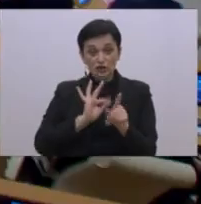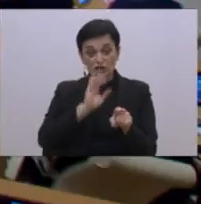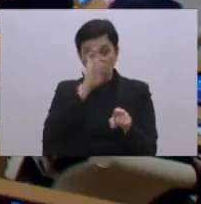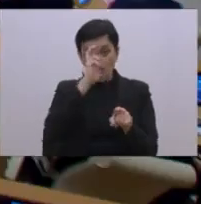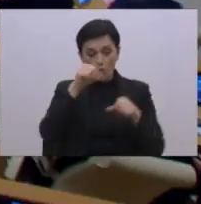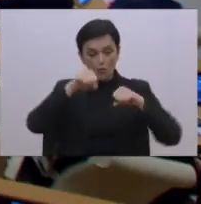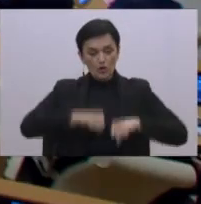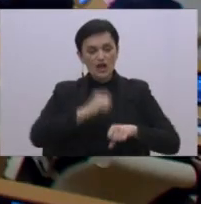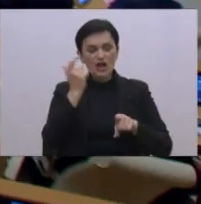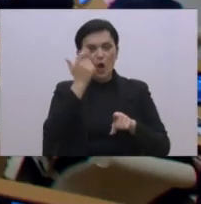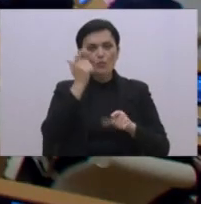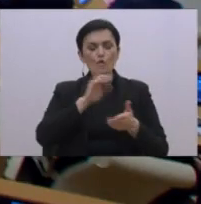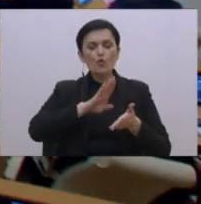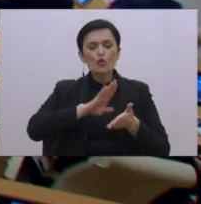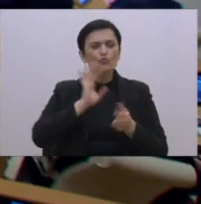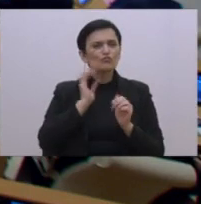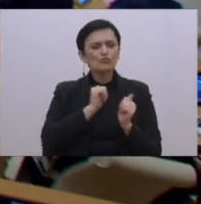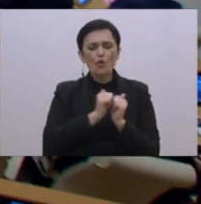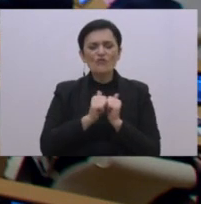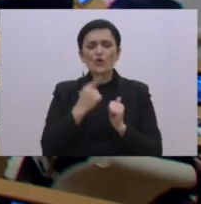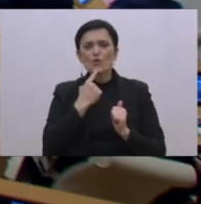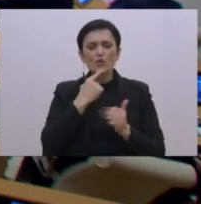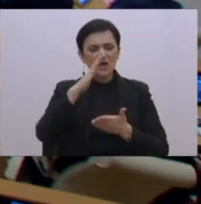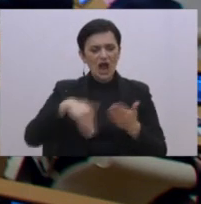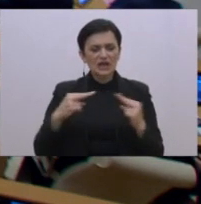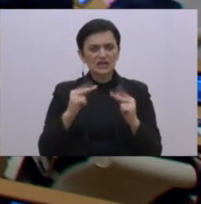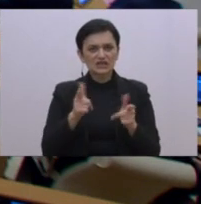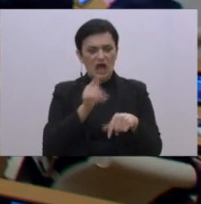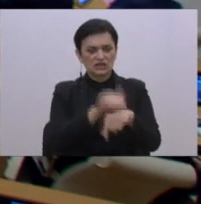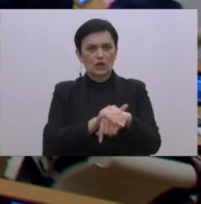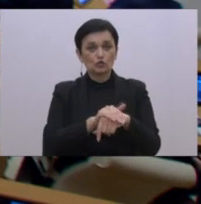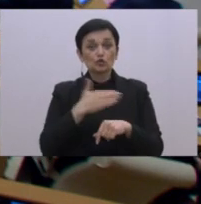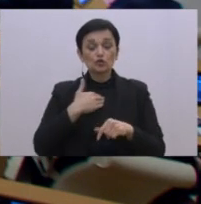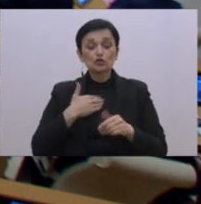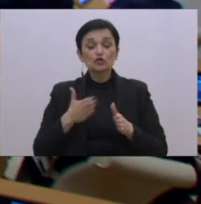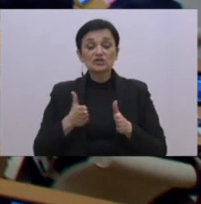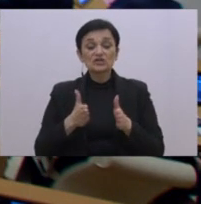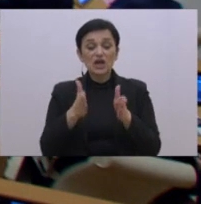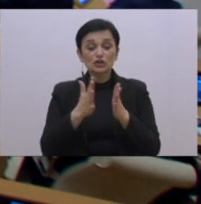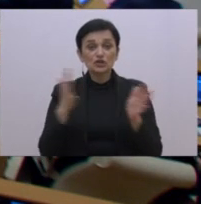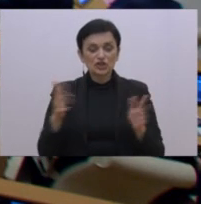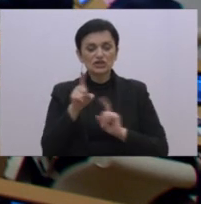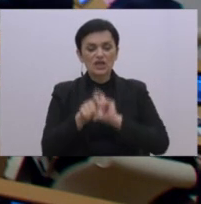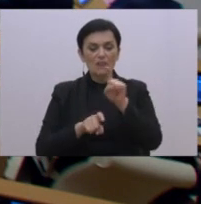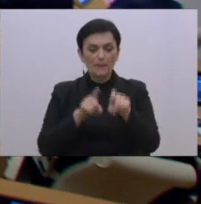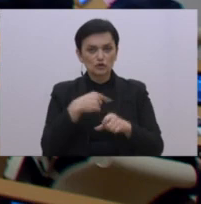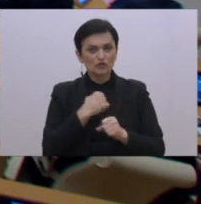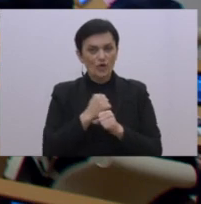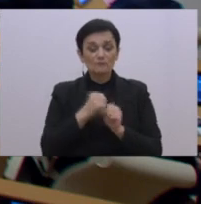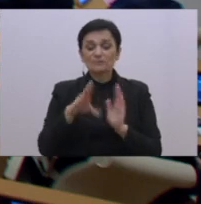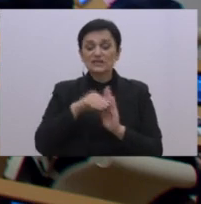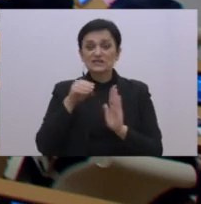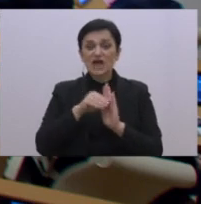ლეგიტიმურობა ყოველგვარი ეჭვის გარეშე იქნეს დადასტურებული. ამ გზაზე ჩვენ დიდი ნაბიჯები გადავდგით. მოხდა